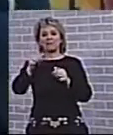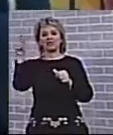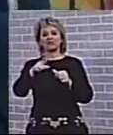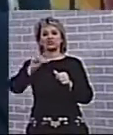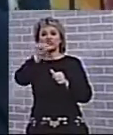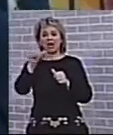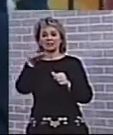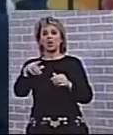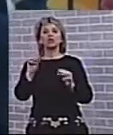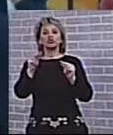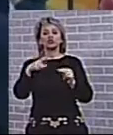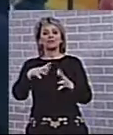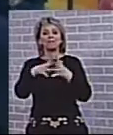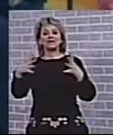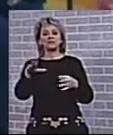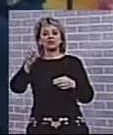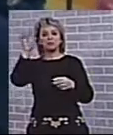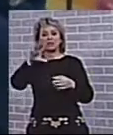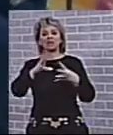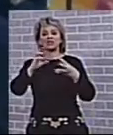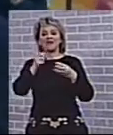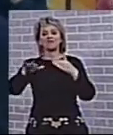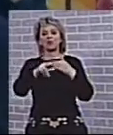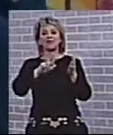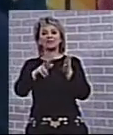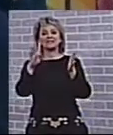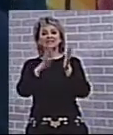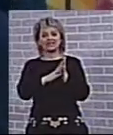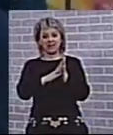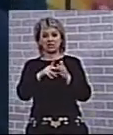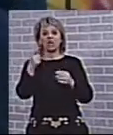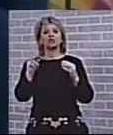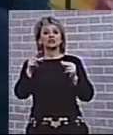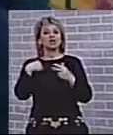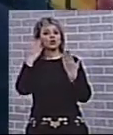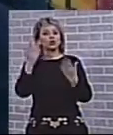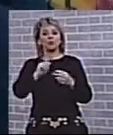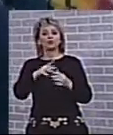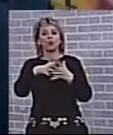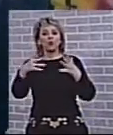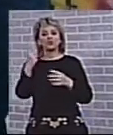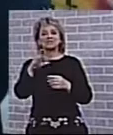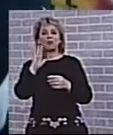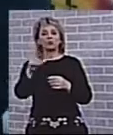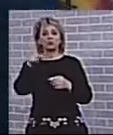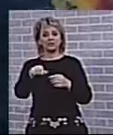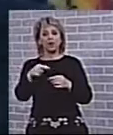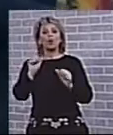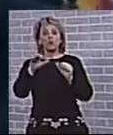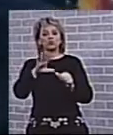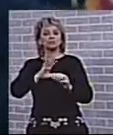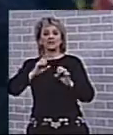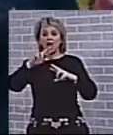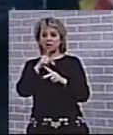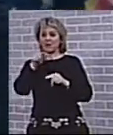час. Честно, у меня было максимально на чемпионате Европы 89. Но, честно, я не думала, что больше 100 у меня когда-то будет. Но, может быть,